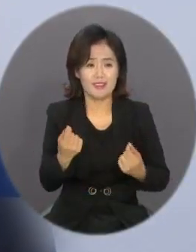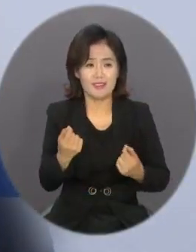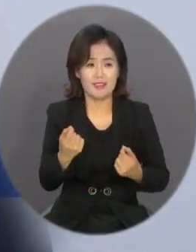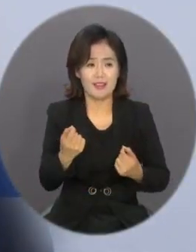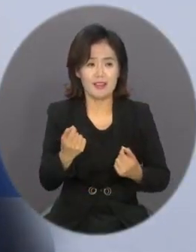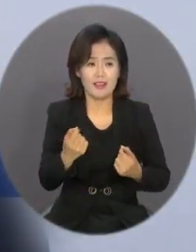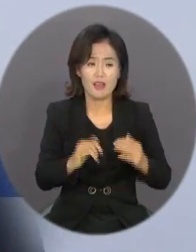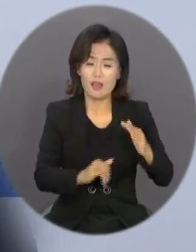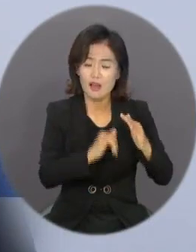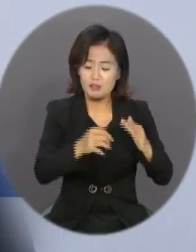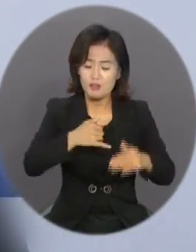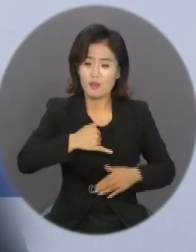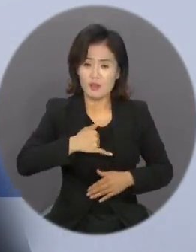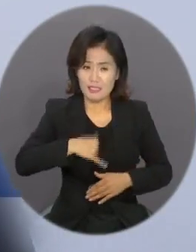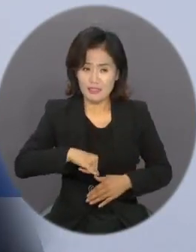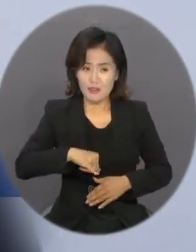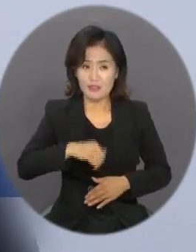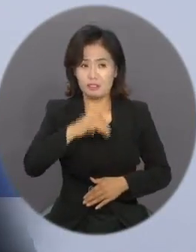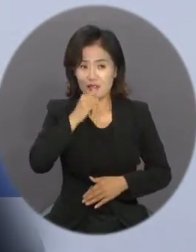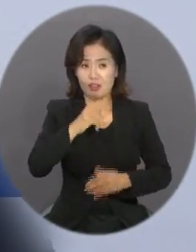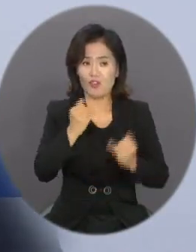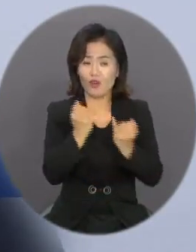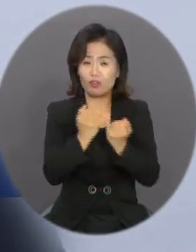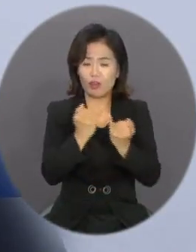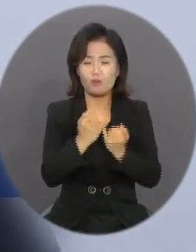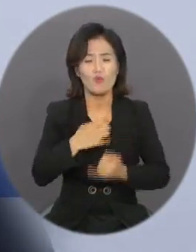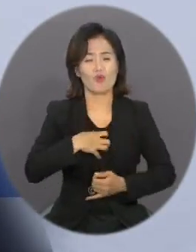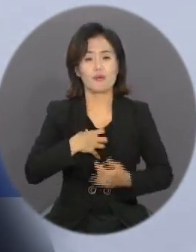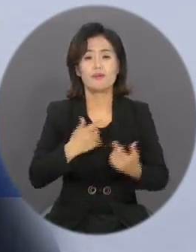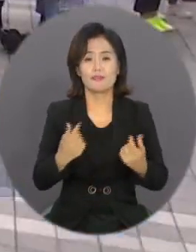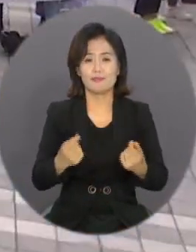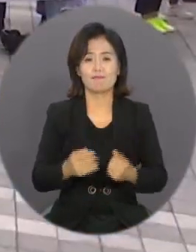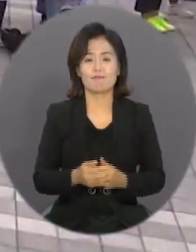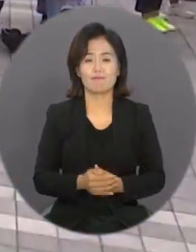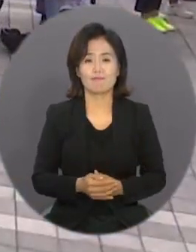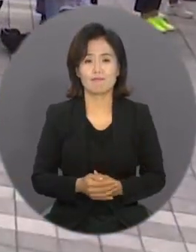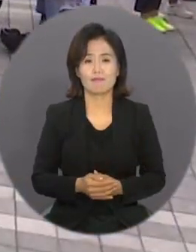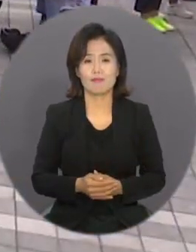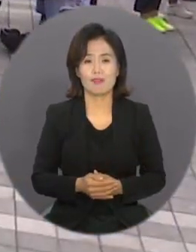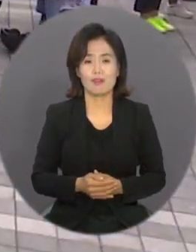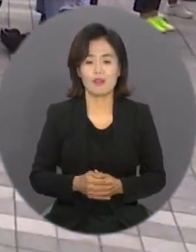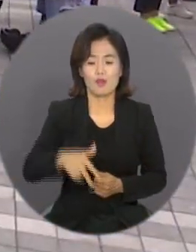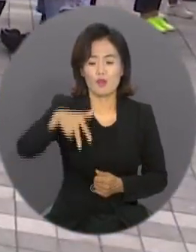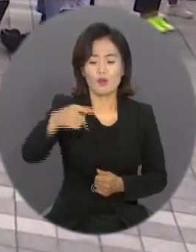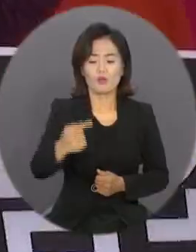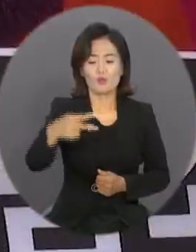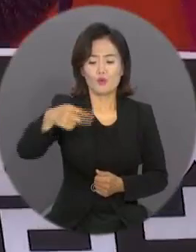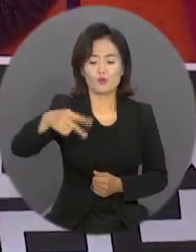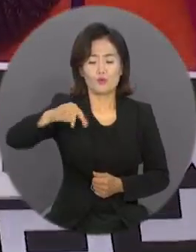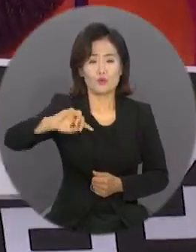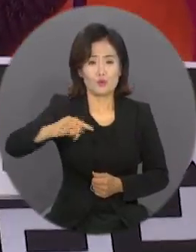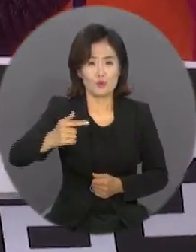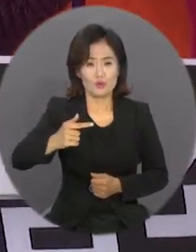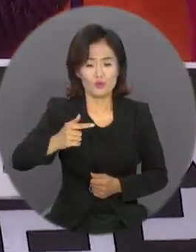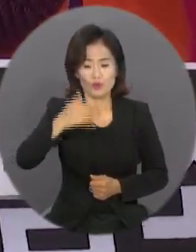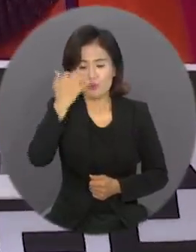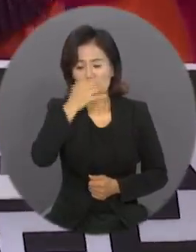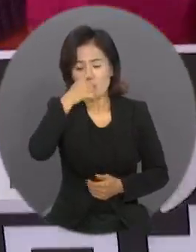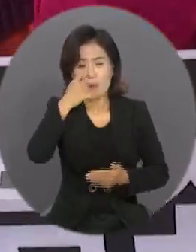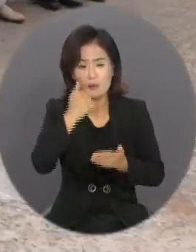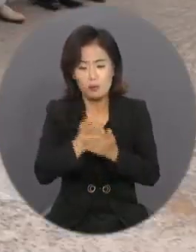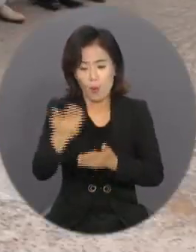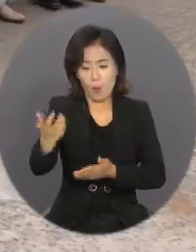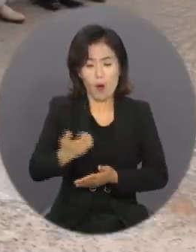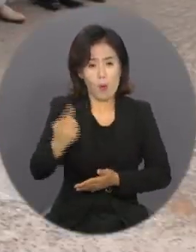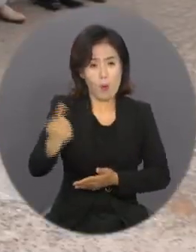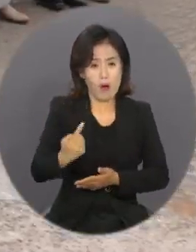가정이 자식들이면 특히 여자애들은 위험하죠. 조두순 등 출소한 흉악 성범죄자가 이주하는